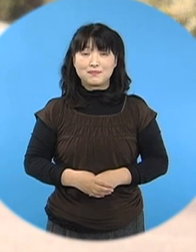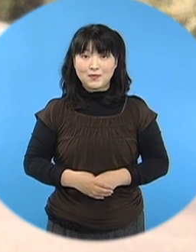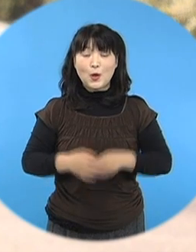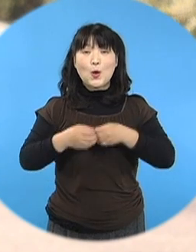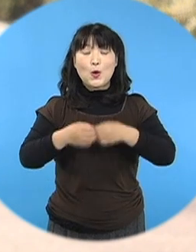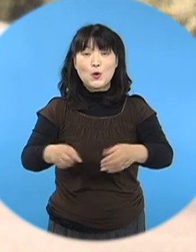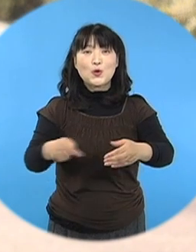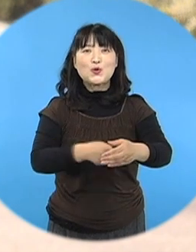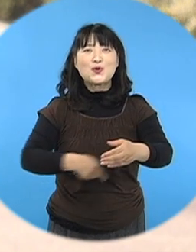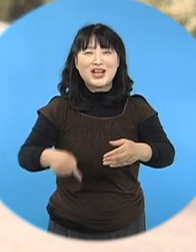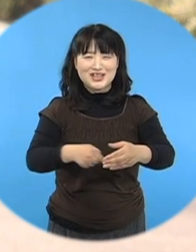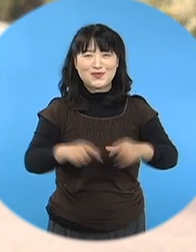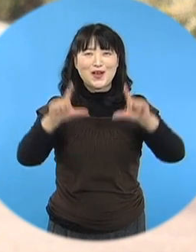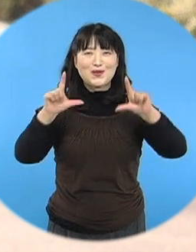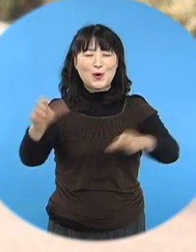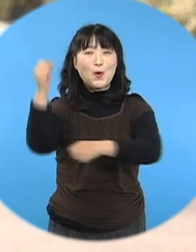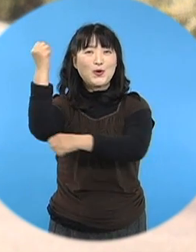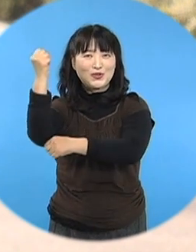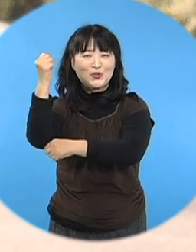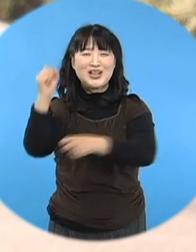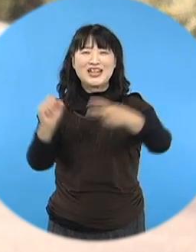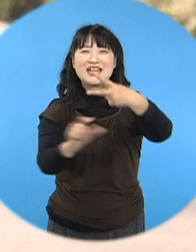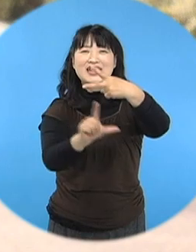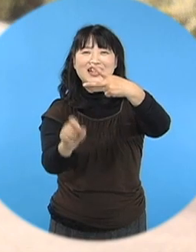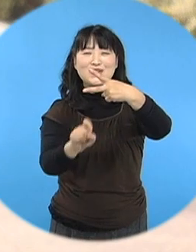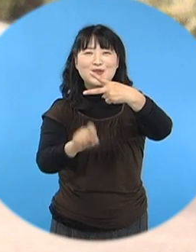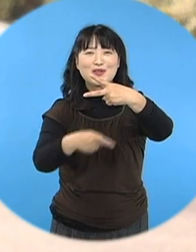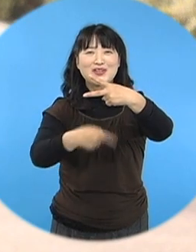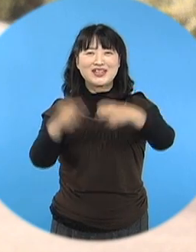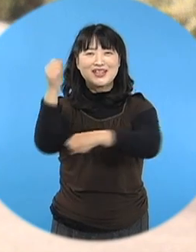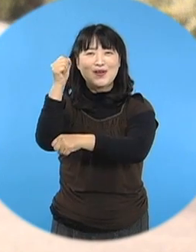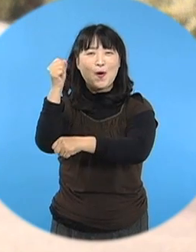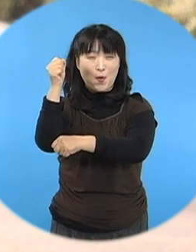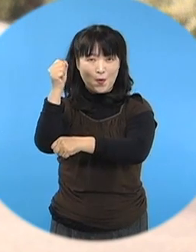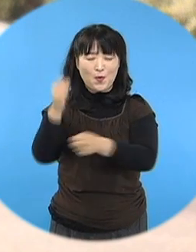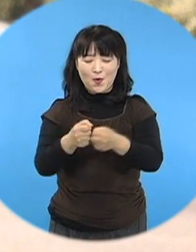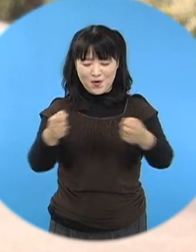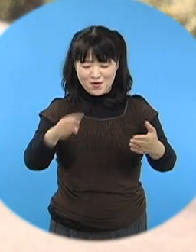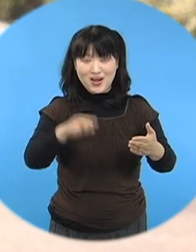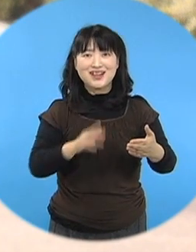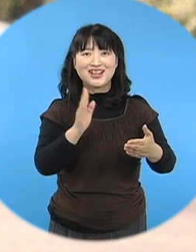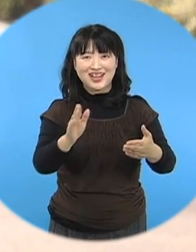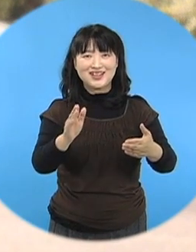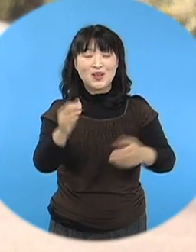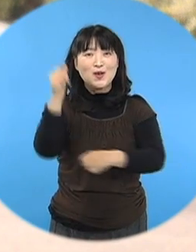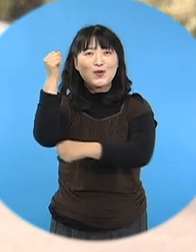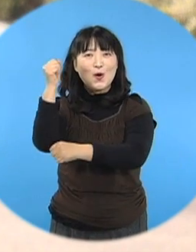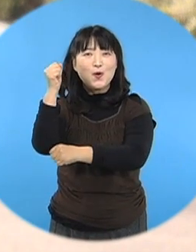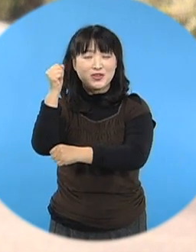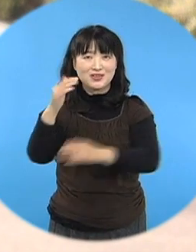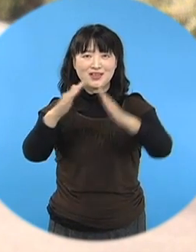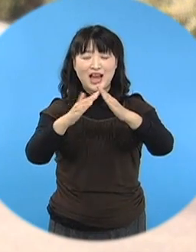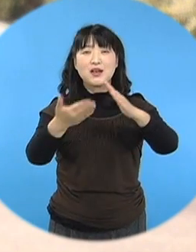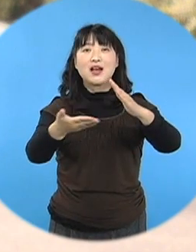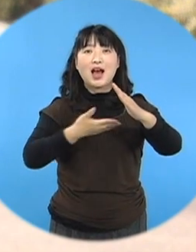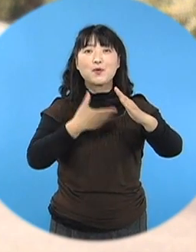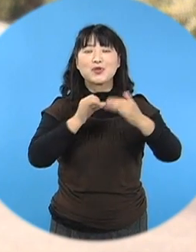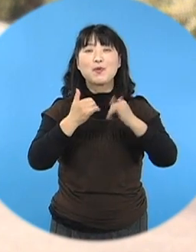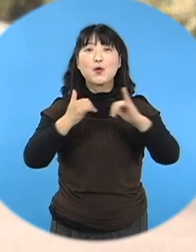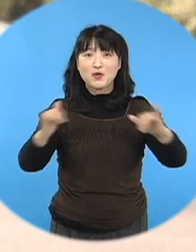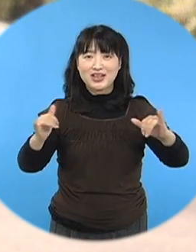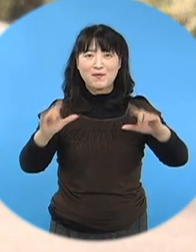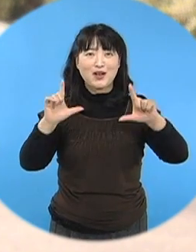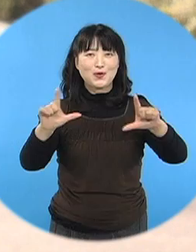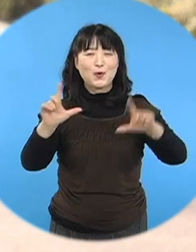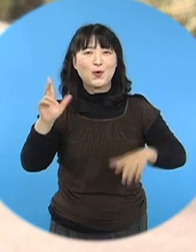詳しくは広報府中2月11日号をご覧ください。広報府中の配布をご希望の方は広